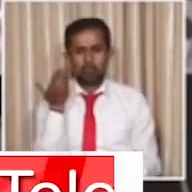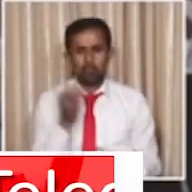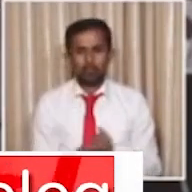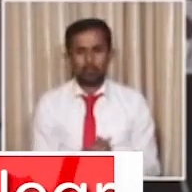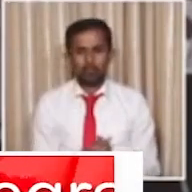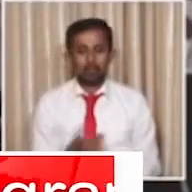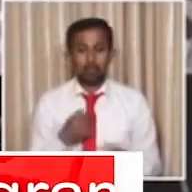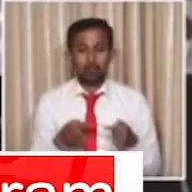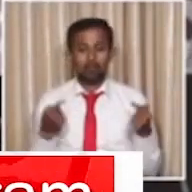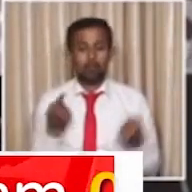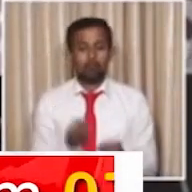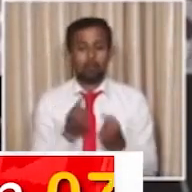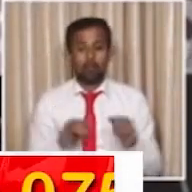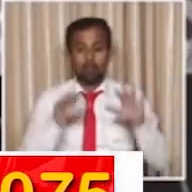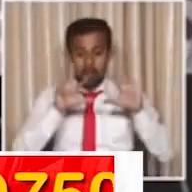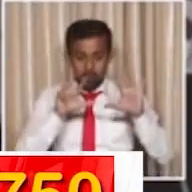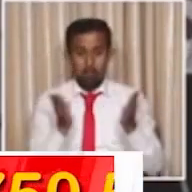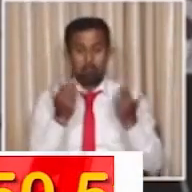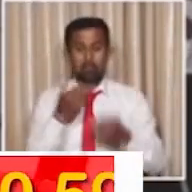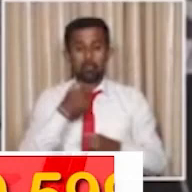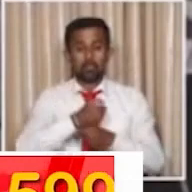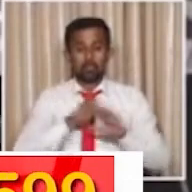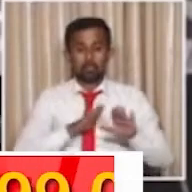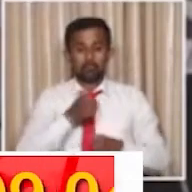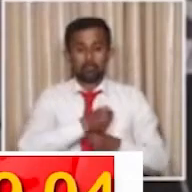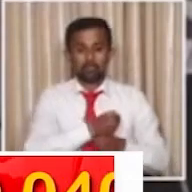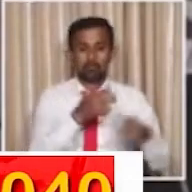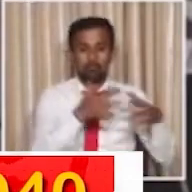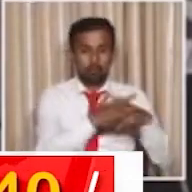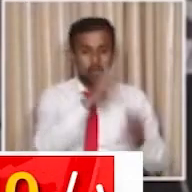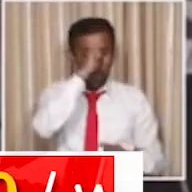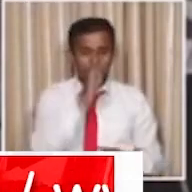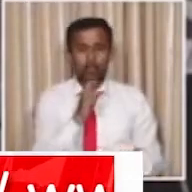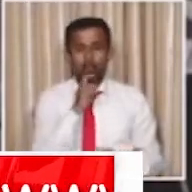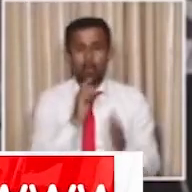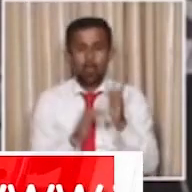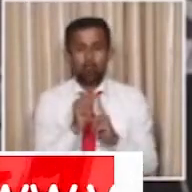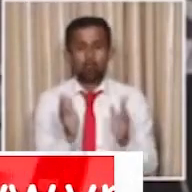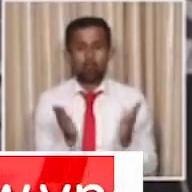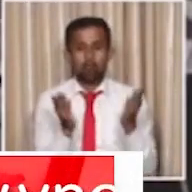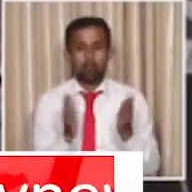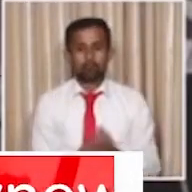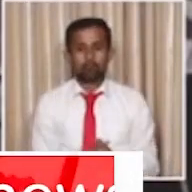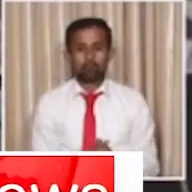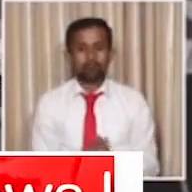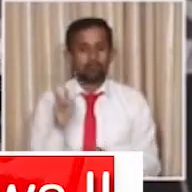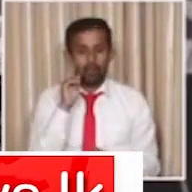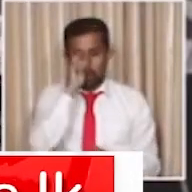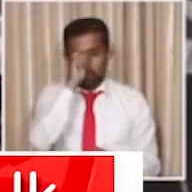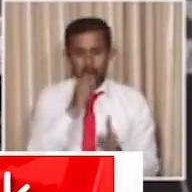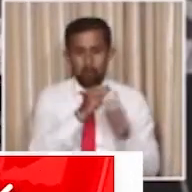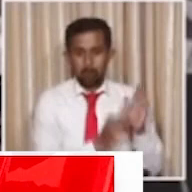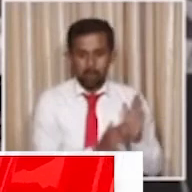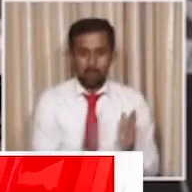පුළුවන්. මට විරුද්ධ විමර්ශන නමයක් පටන් ගත්තා යහපාල නාන්දුව. විජේදාස රාජපක්ෂ මහත්මයා අධිකරණ ඇමතිව පටන් ගන්නකොට, රනිල් වික්‍රමසිංහ මහත්මයා